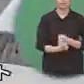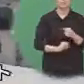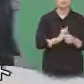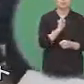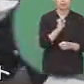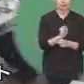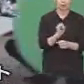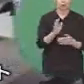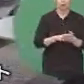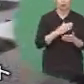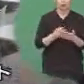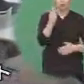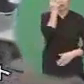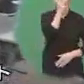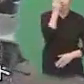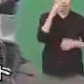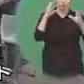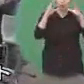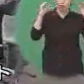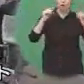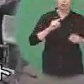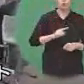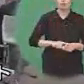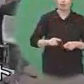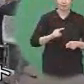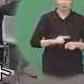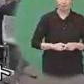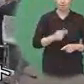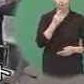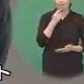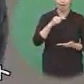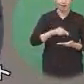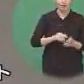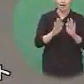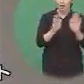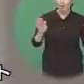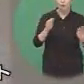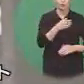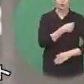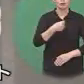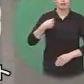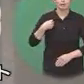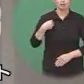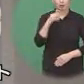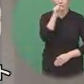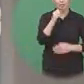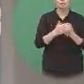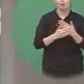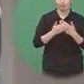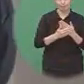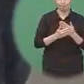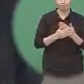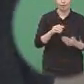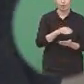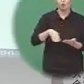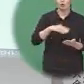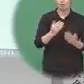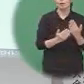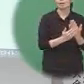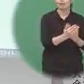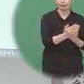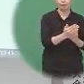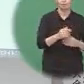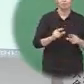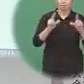インターネット上でデータを管理するクラウドサービスには簡単に導入できるなどのメリットがあり郡山大会で